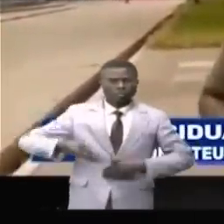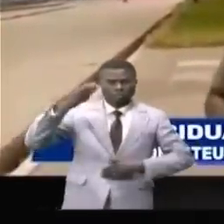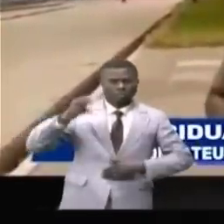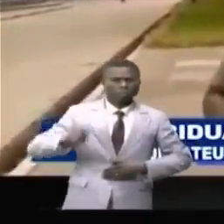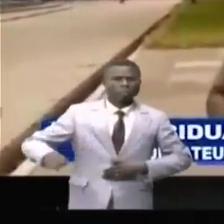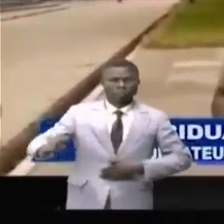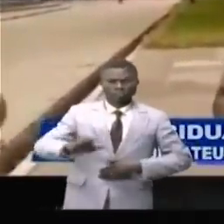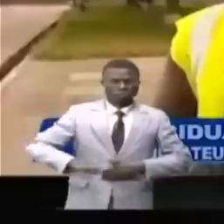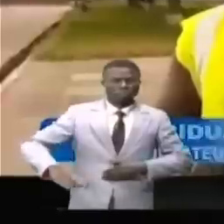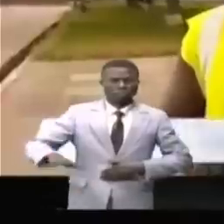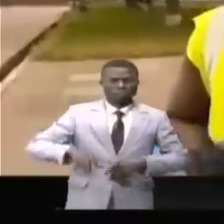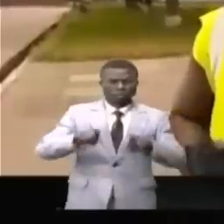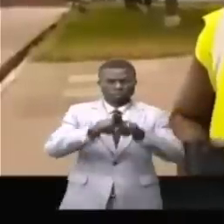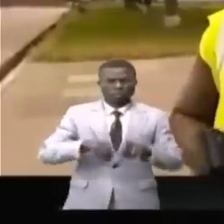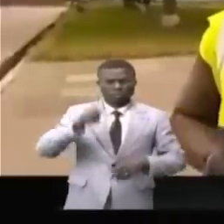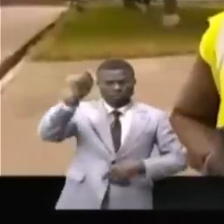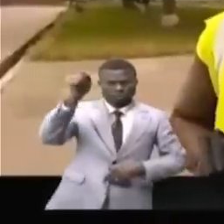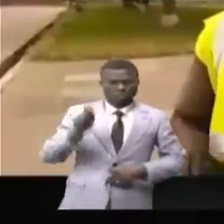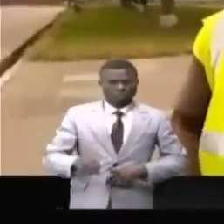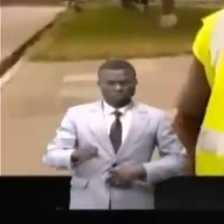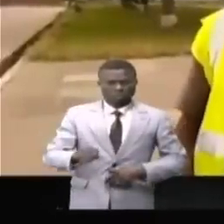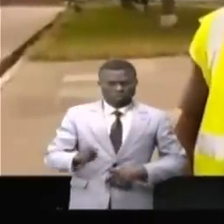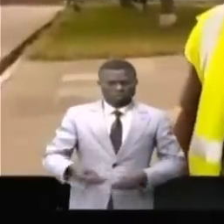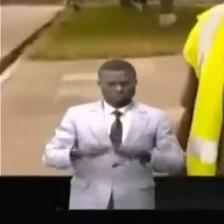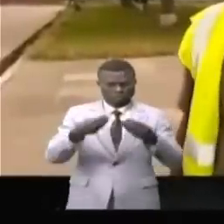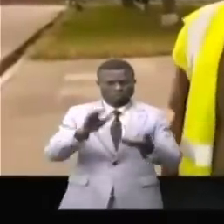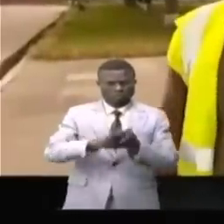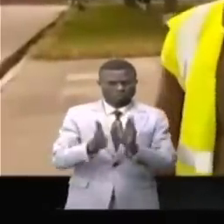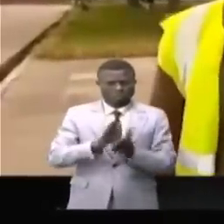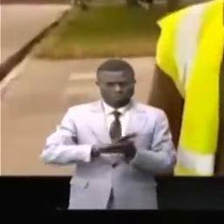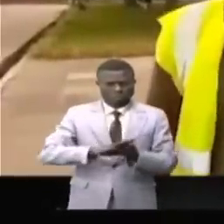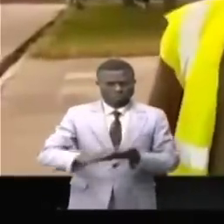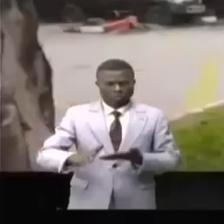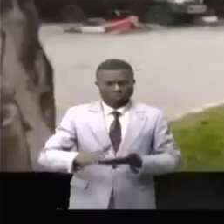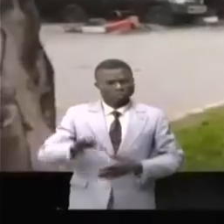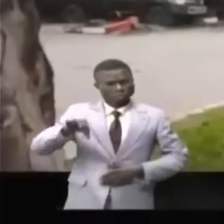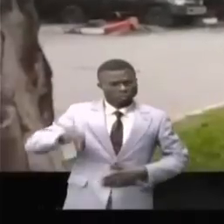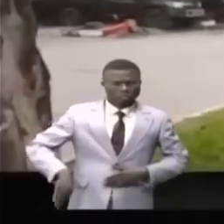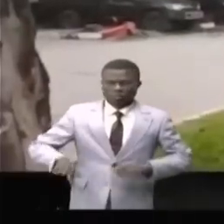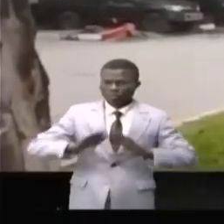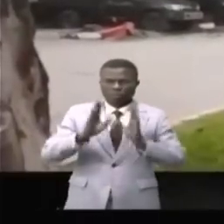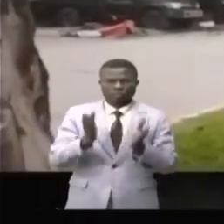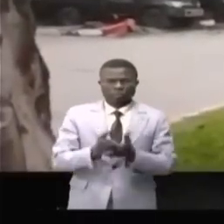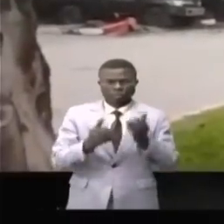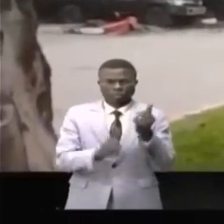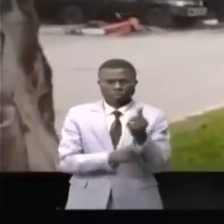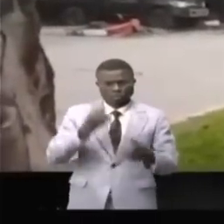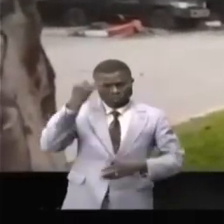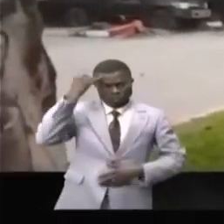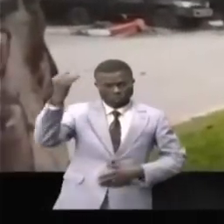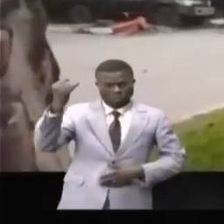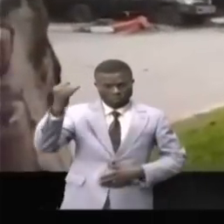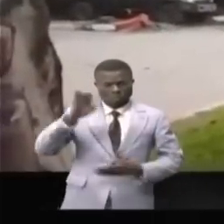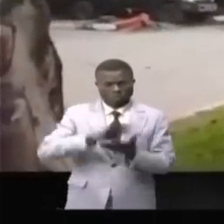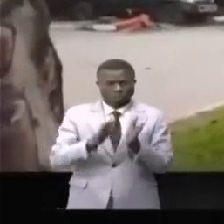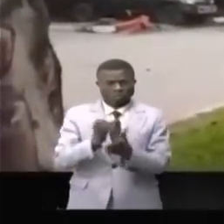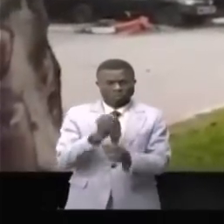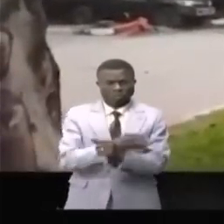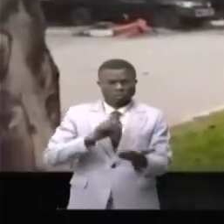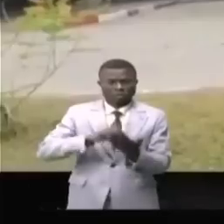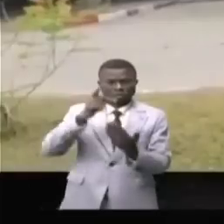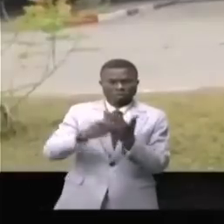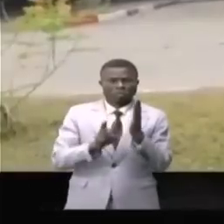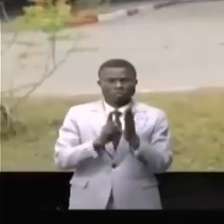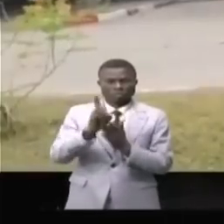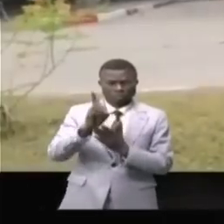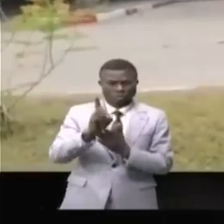les militaires. Nous avons tenu à les rendre salubres pour le bien de tous. C'est dans le cadre de la concrétisation du projet de